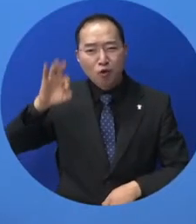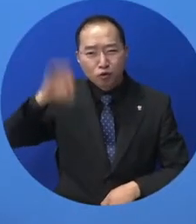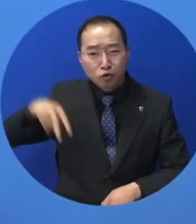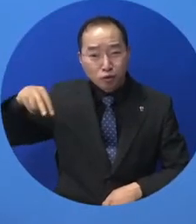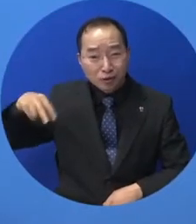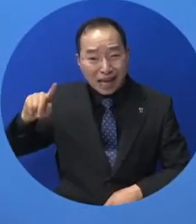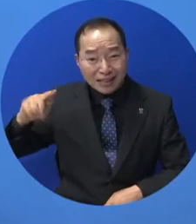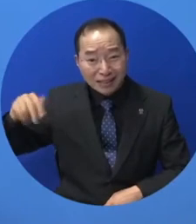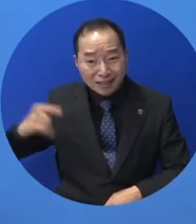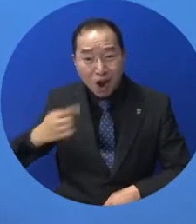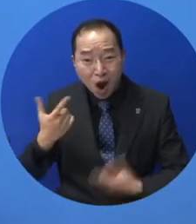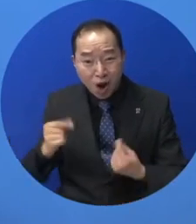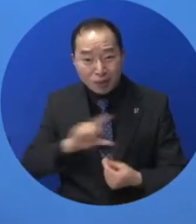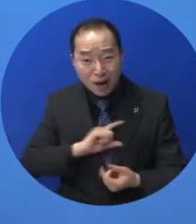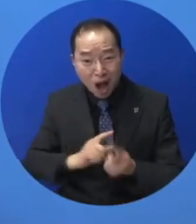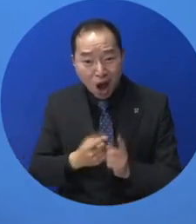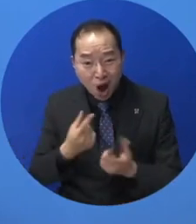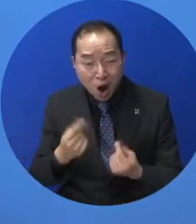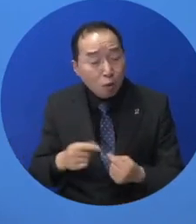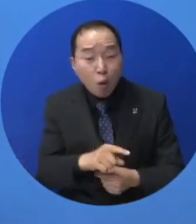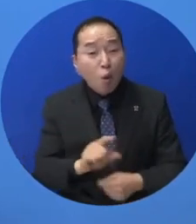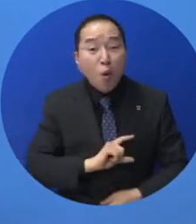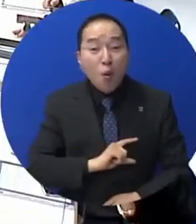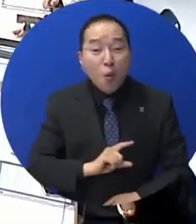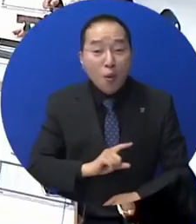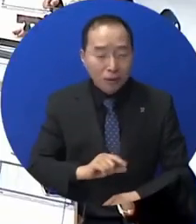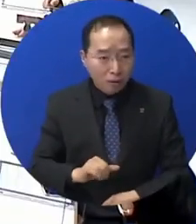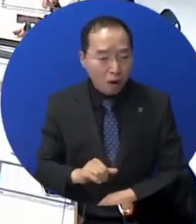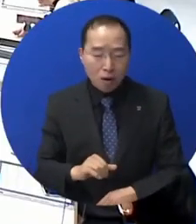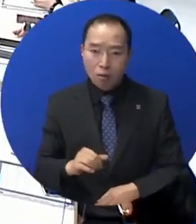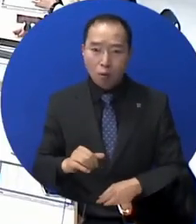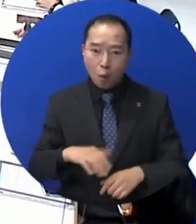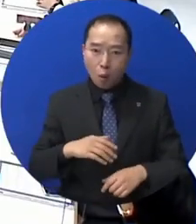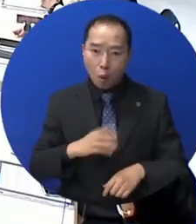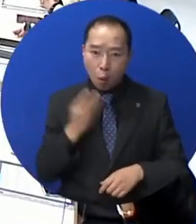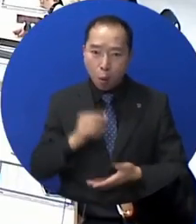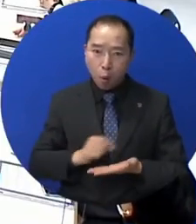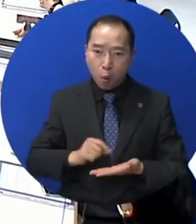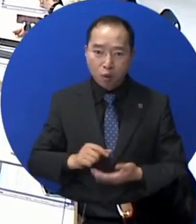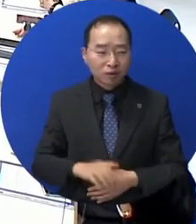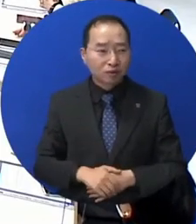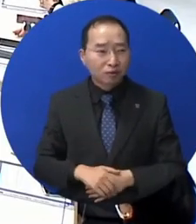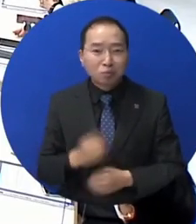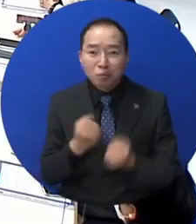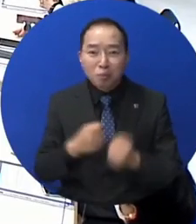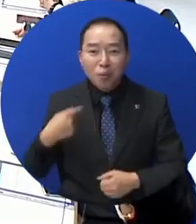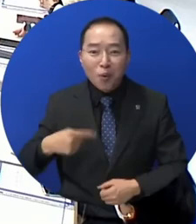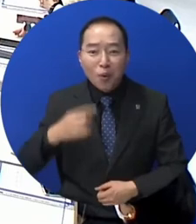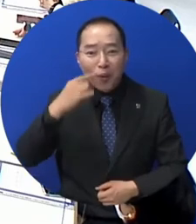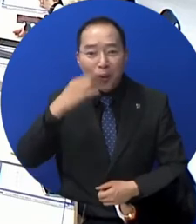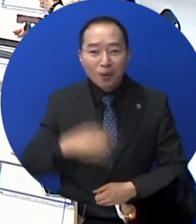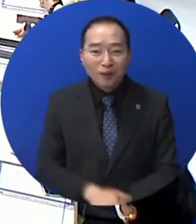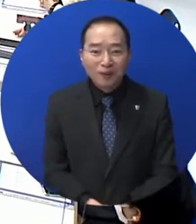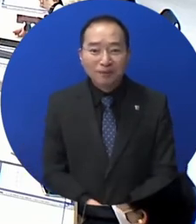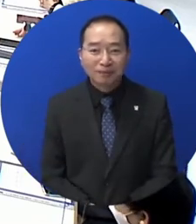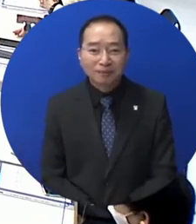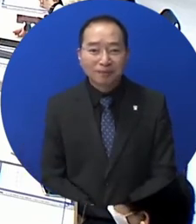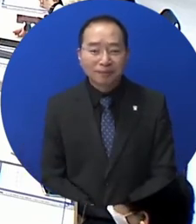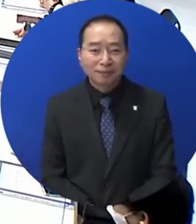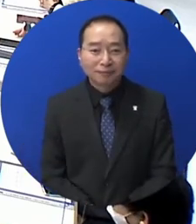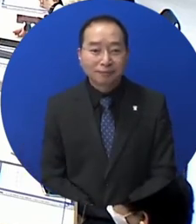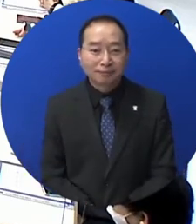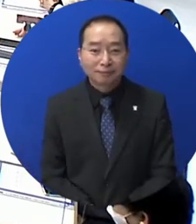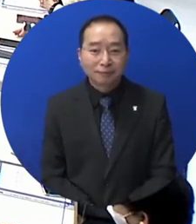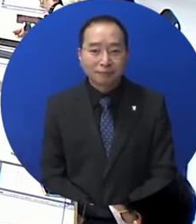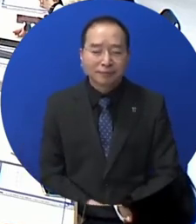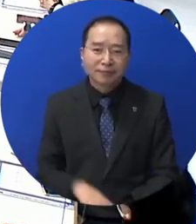망설임 없이 적고 있는데 망설임 없이 적고 있는 두 분입니다. 또 어떤 설명을 할지도 궁금한데 근데